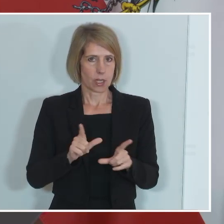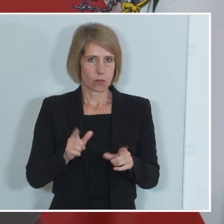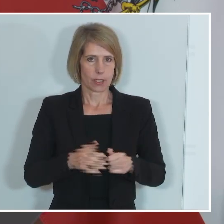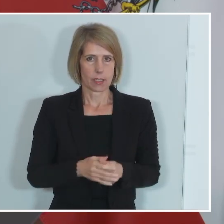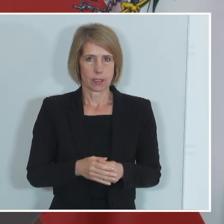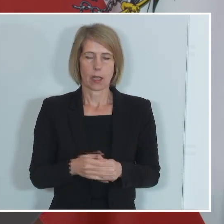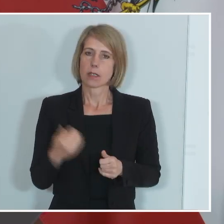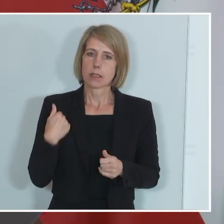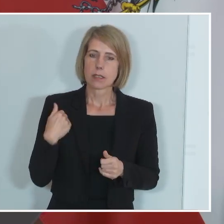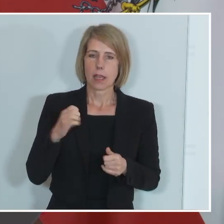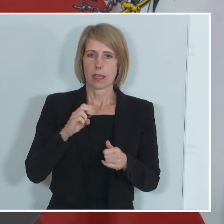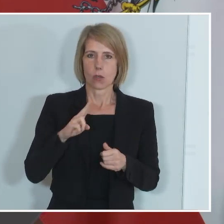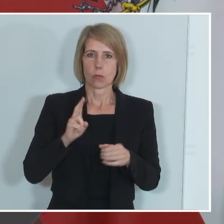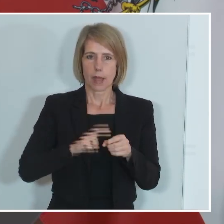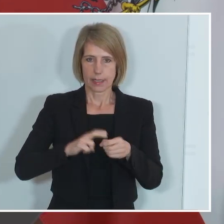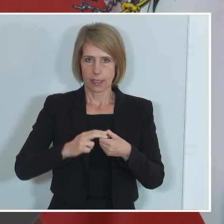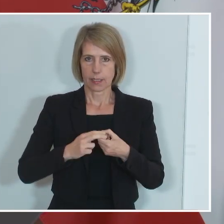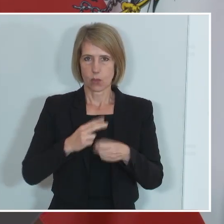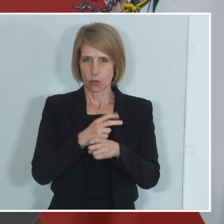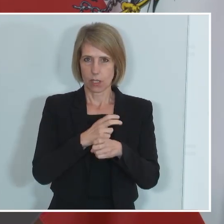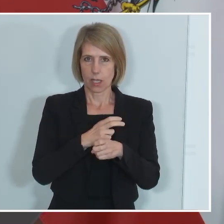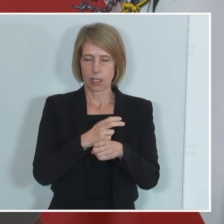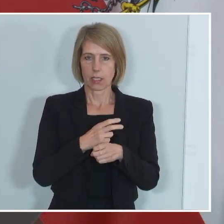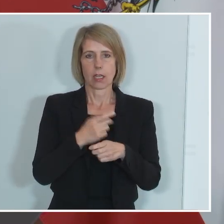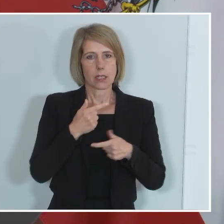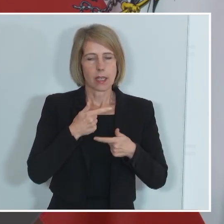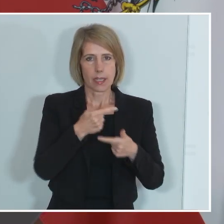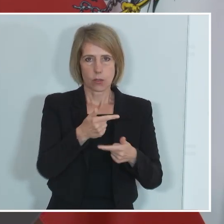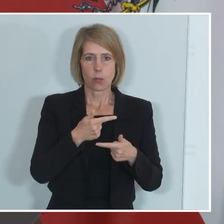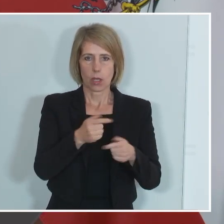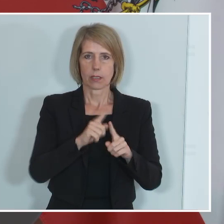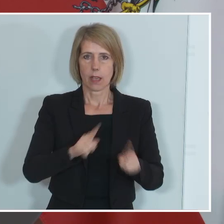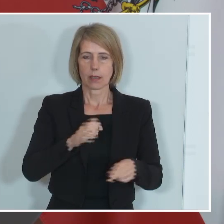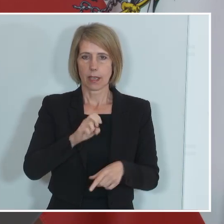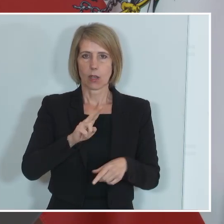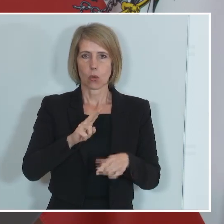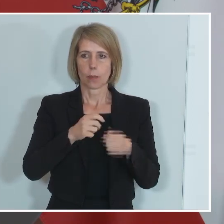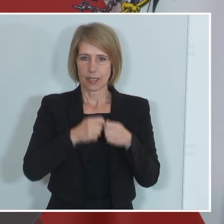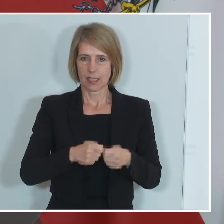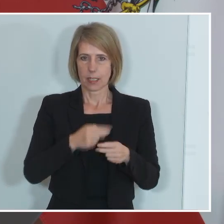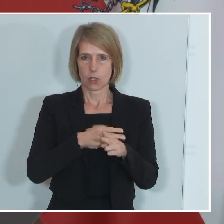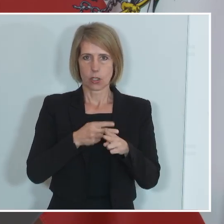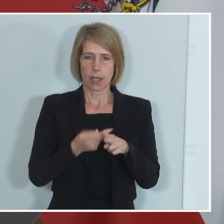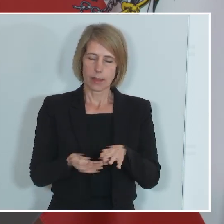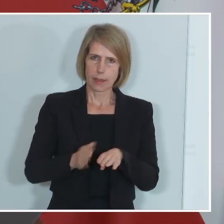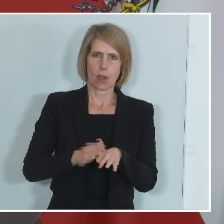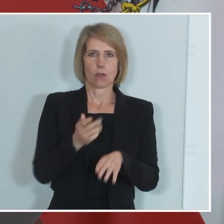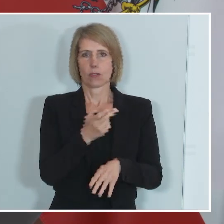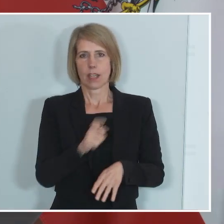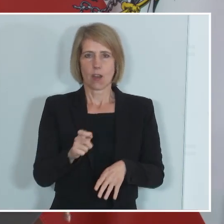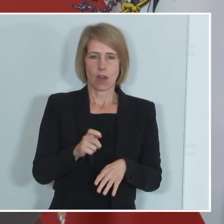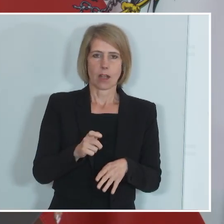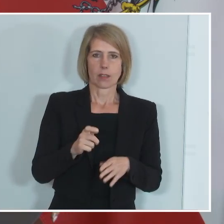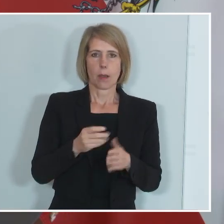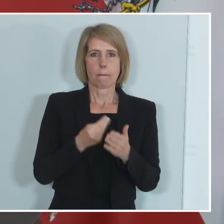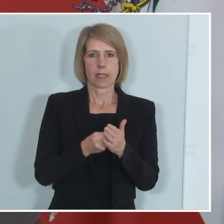Und seit dem EU-Beitritt Österreichs ist der Export in die anderen EU-Mitgliedstaaten mehr als verdreifacht worden, hin zu einem